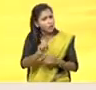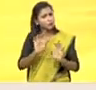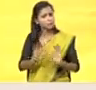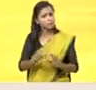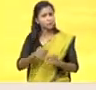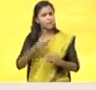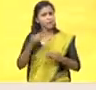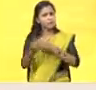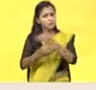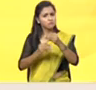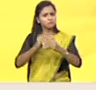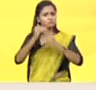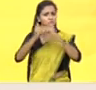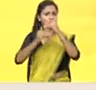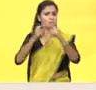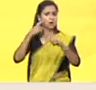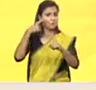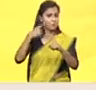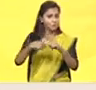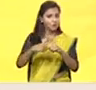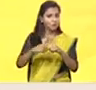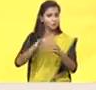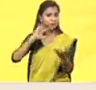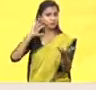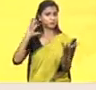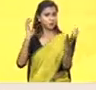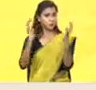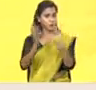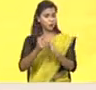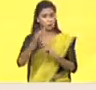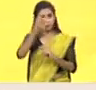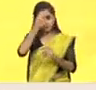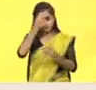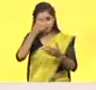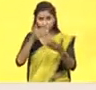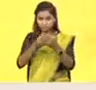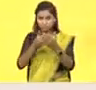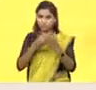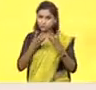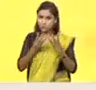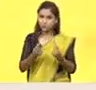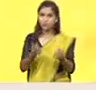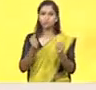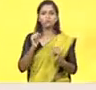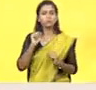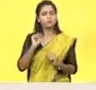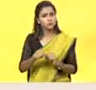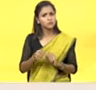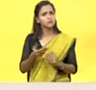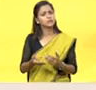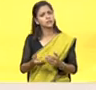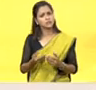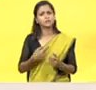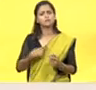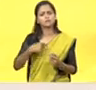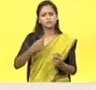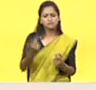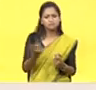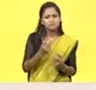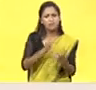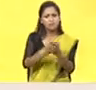फाइनेंशियल ग्रोथ की और एक ग्लोबल प्रॉब्लम सॉल्व करने की है। तो हम आपस में यही बात करते हैं